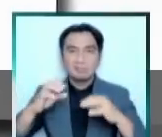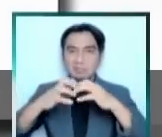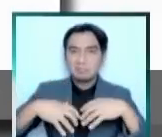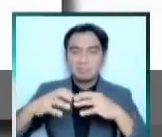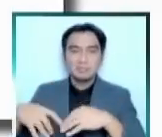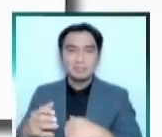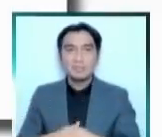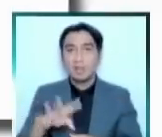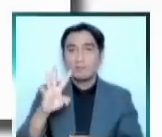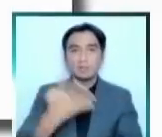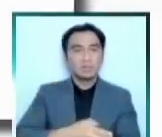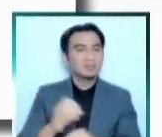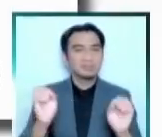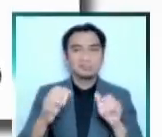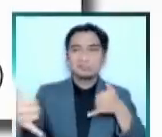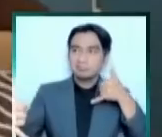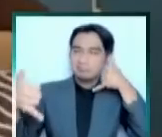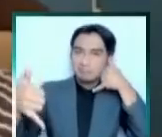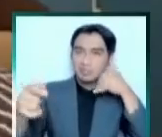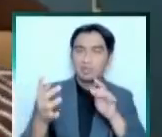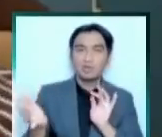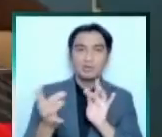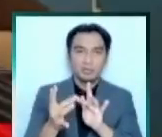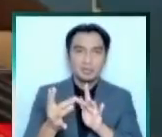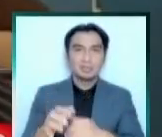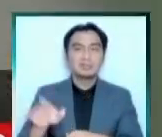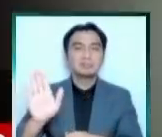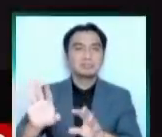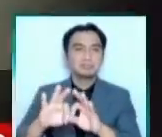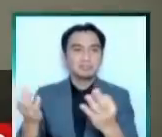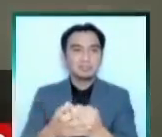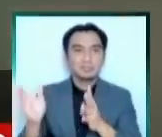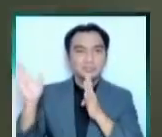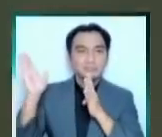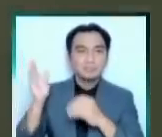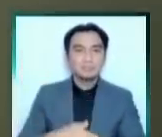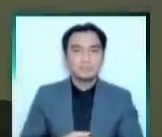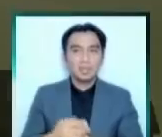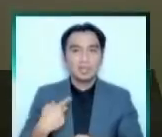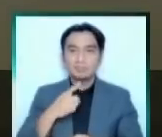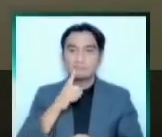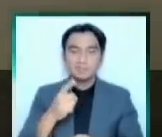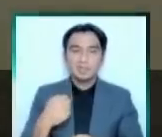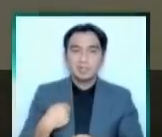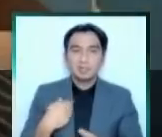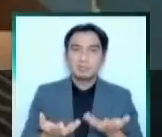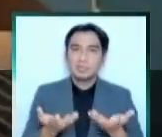na hindi makontak ng kanyang pamilya si Benz. Akala ng family ko, I did not make it. At some point, I really thought it was already